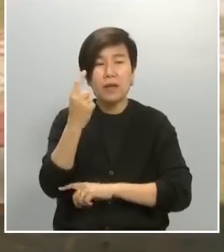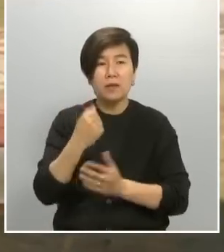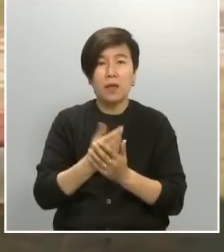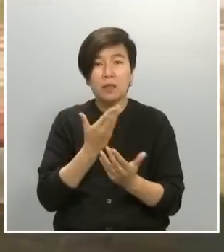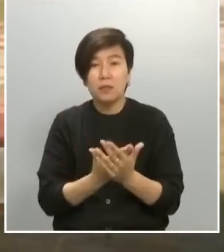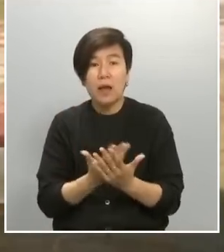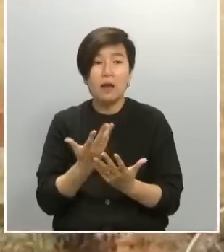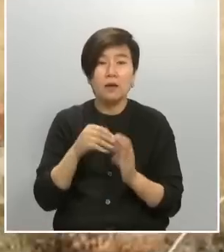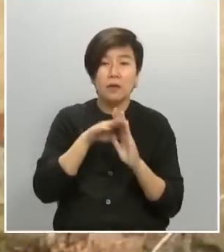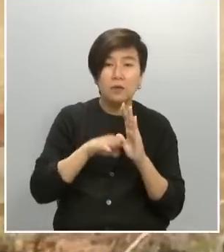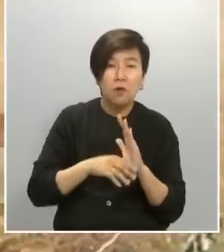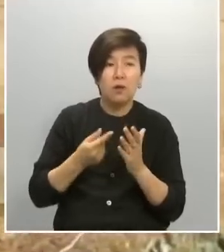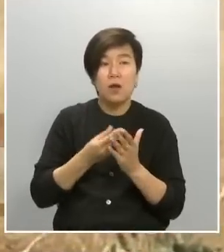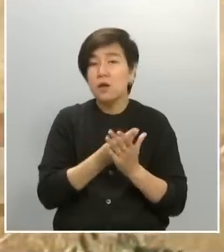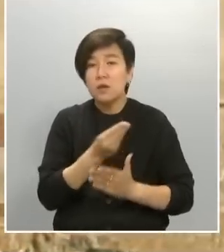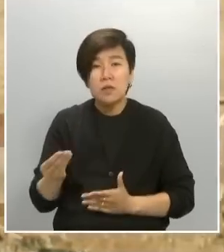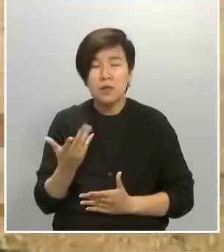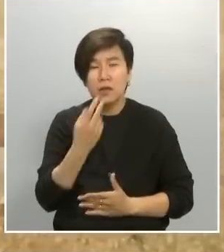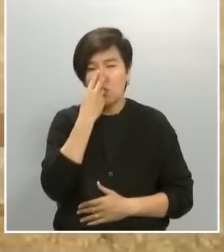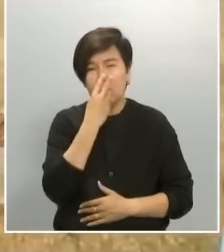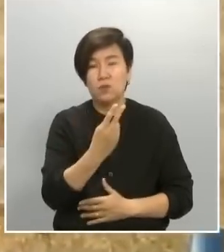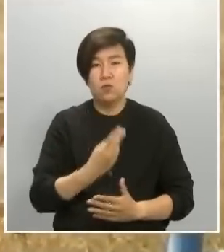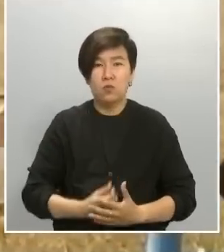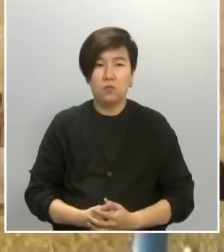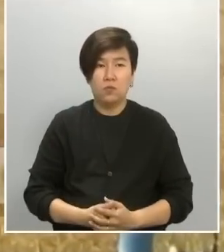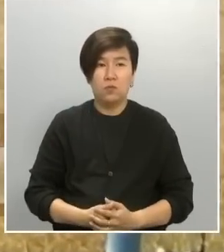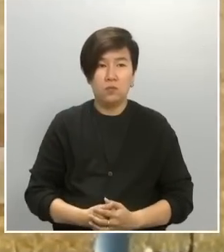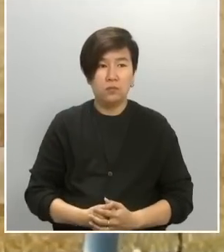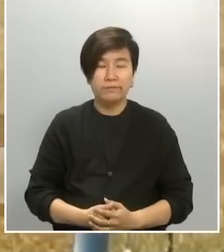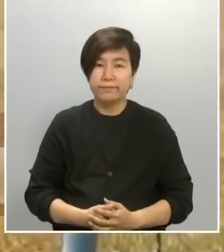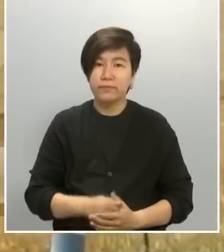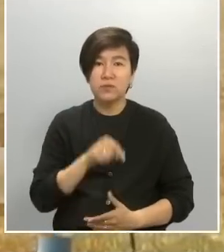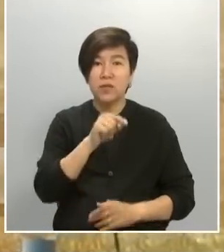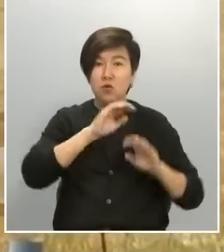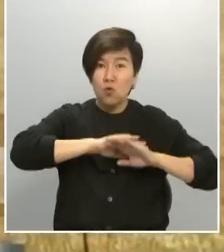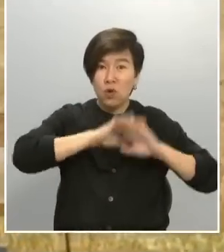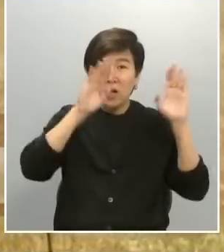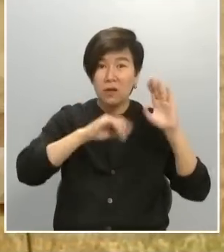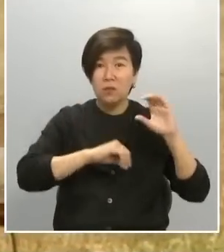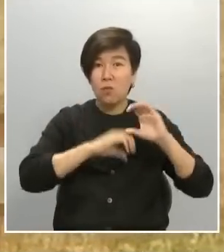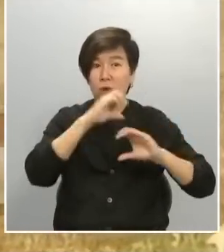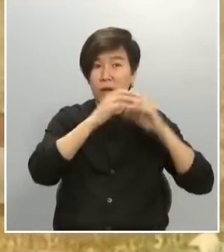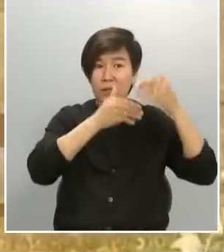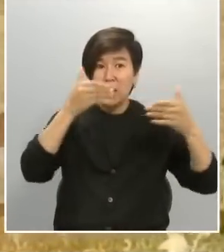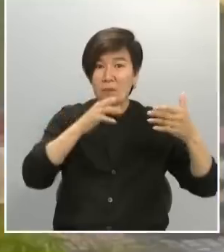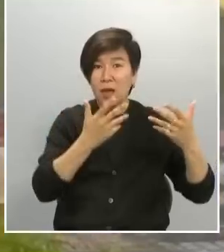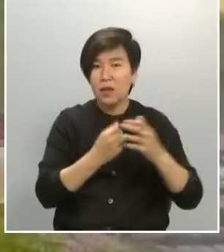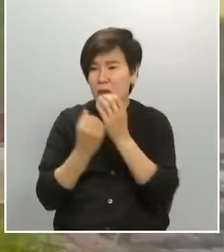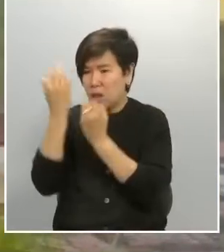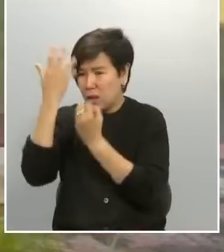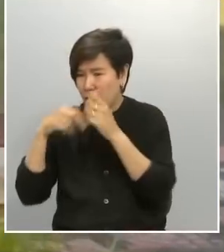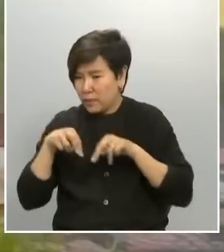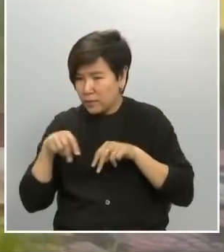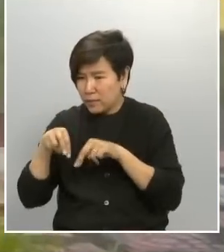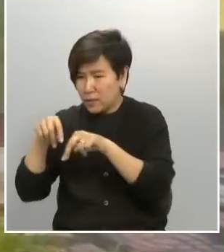มีขั้นตอนกระบวนการที่จะมาว่ากันท่านผู้ชมตัวแทนอ้างว่าการยกเลิกจัดงานเพราะมีปัญหาเรื่องเส้นทางใช้แข่งขันบ